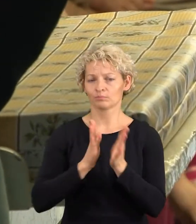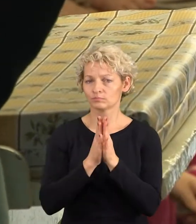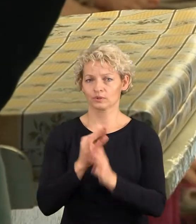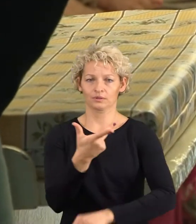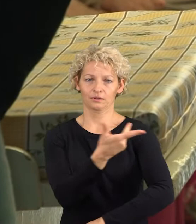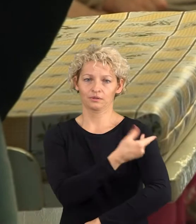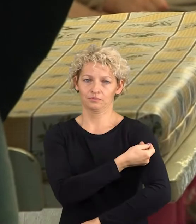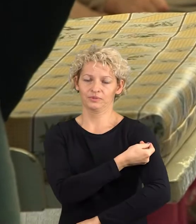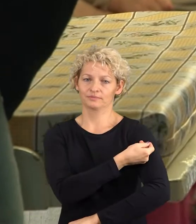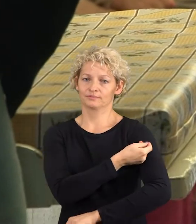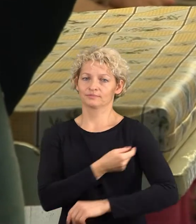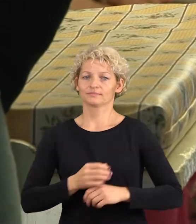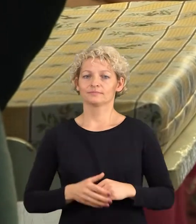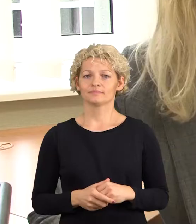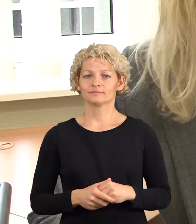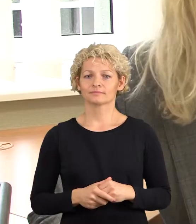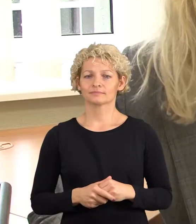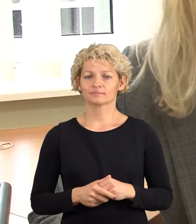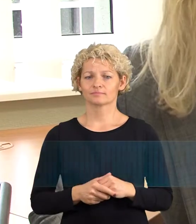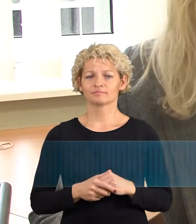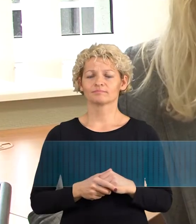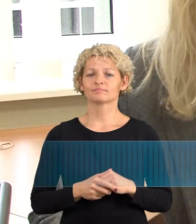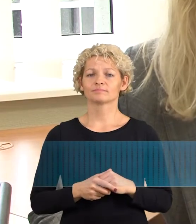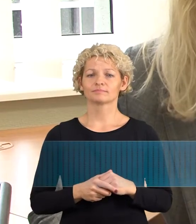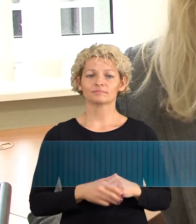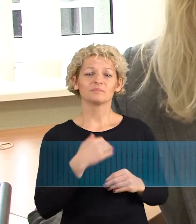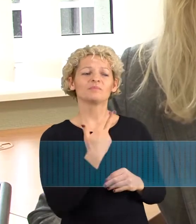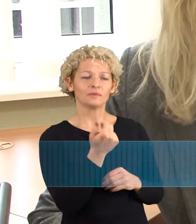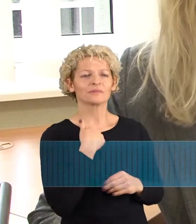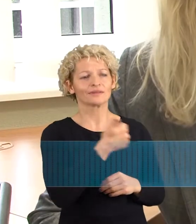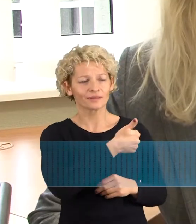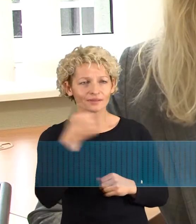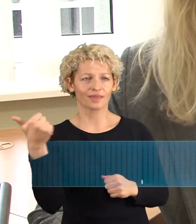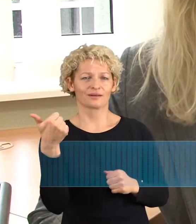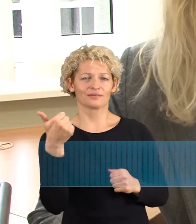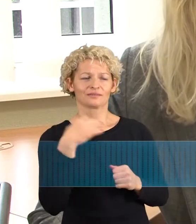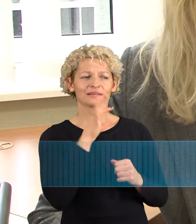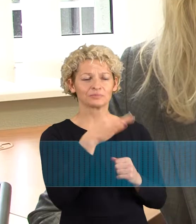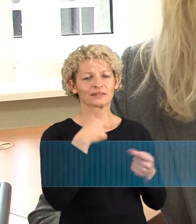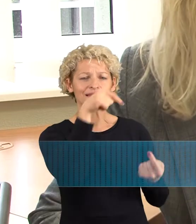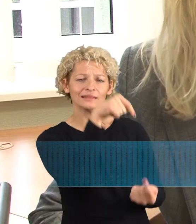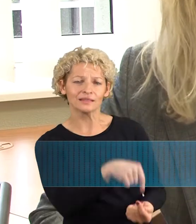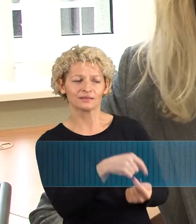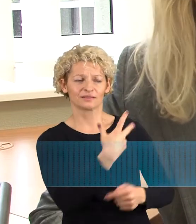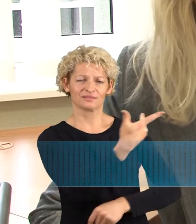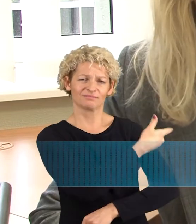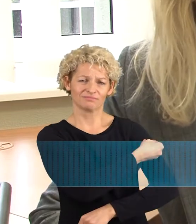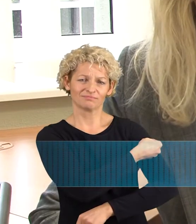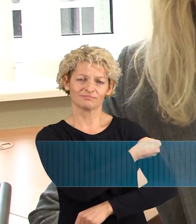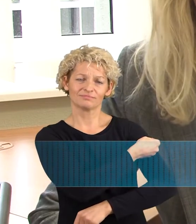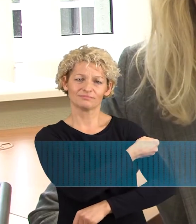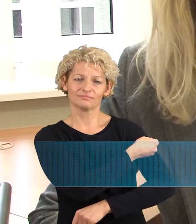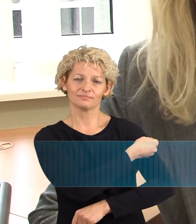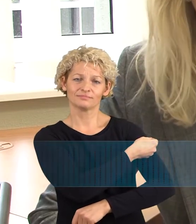Jie ragina gyventojus skiepytis nuo gripo. Viena iš labiausiai paplitusių užkrečiamų ligų, pasireiškianti dažniausiai